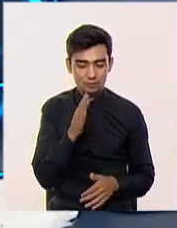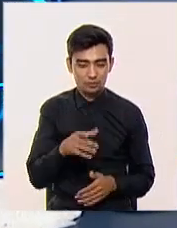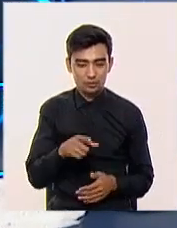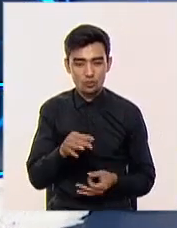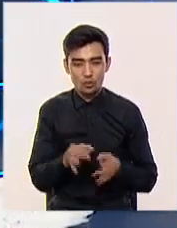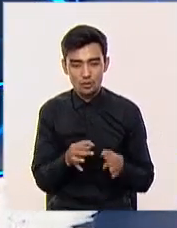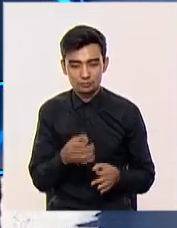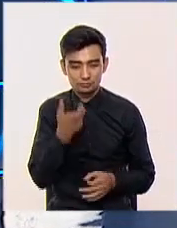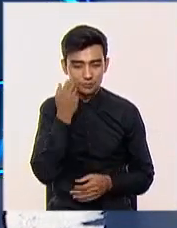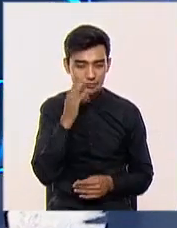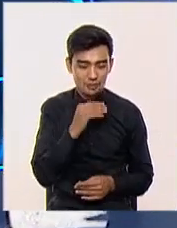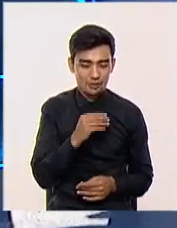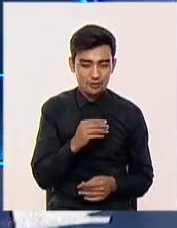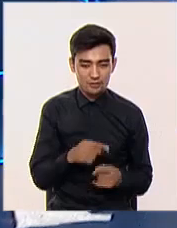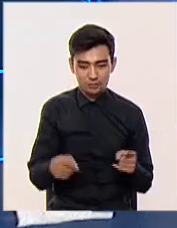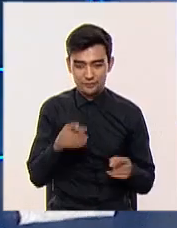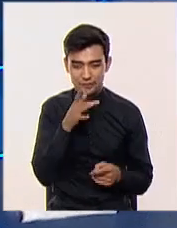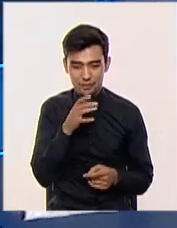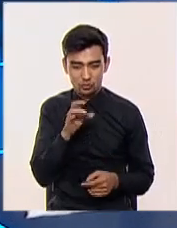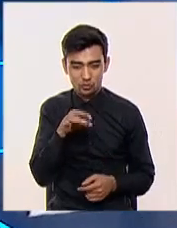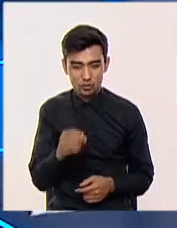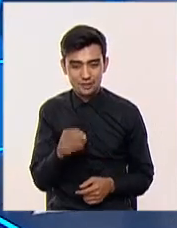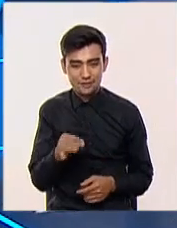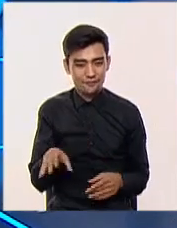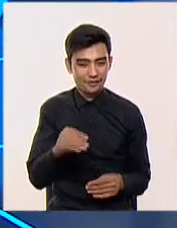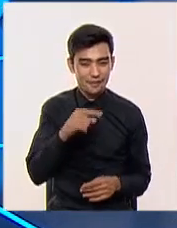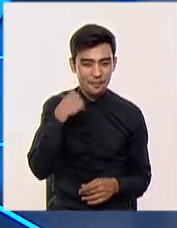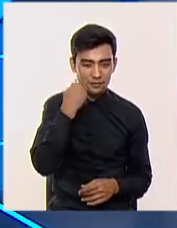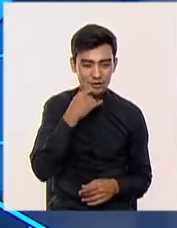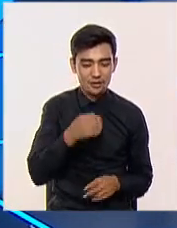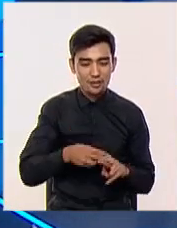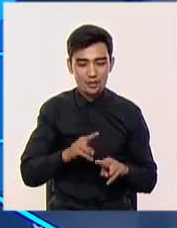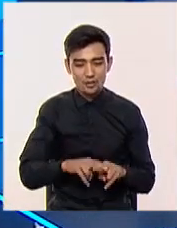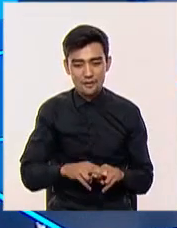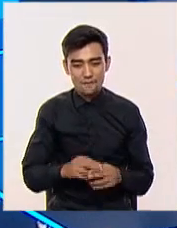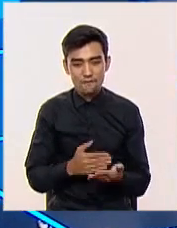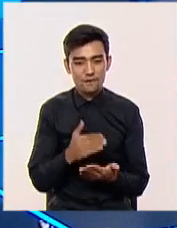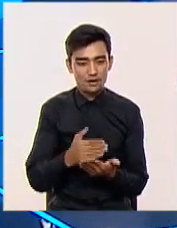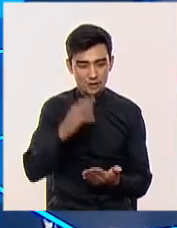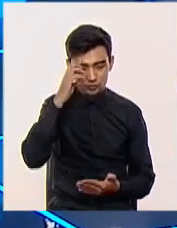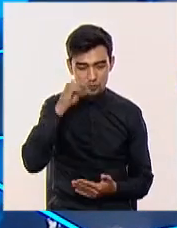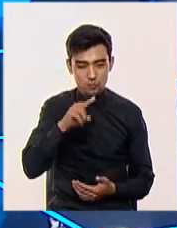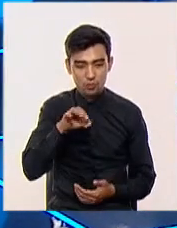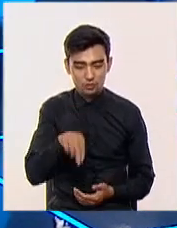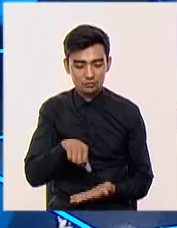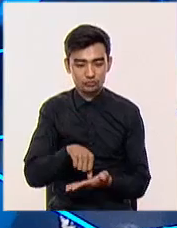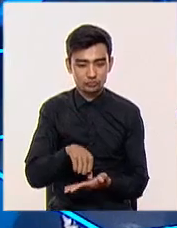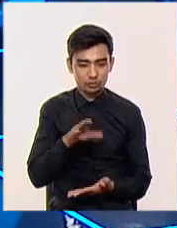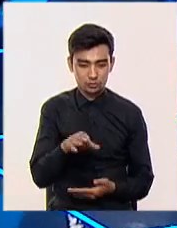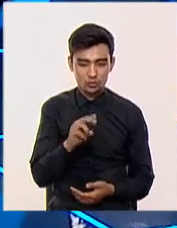норму об однократном сроке ко всем лицам, которые будут избираться на высший государственный пост, сказано в